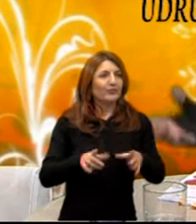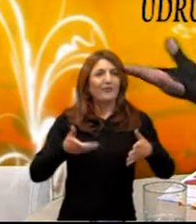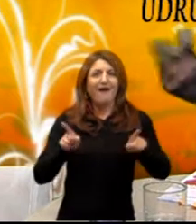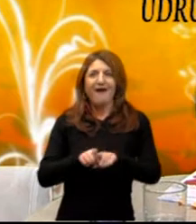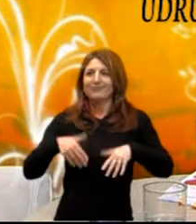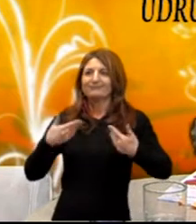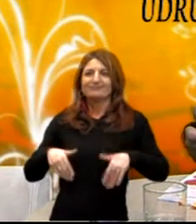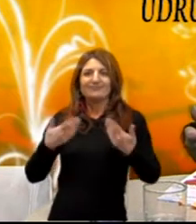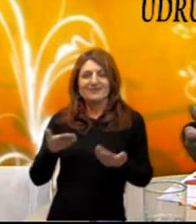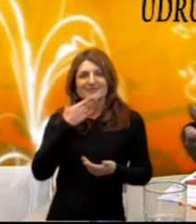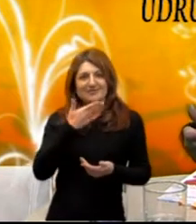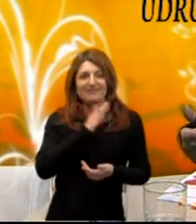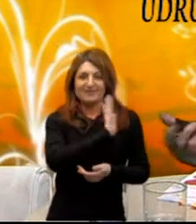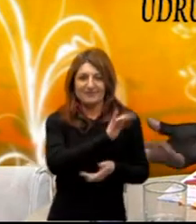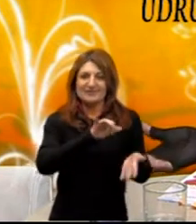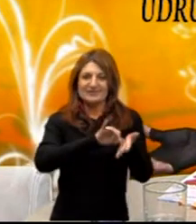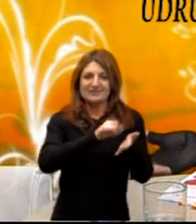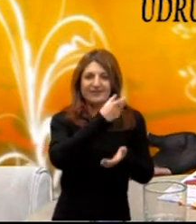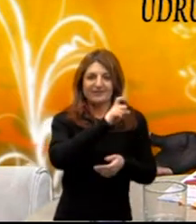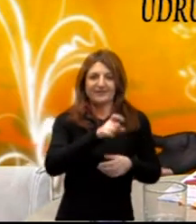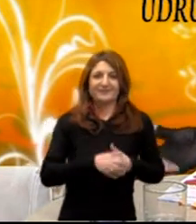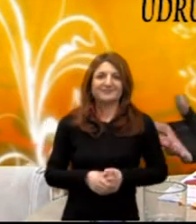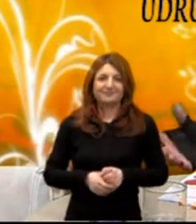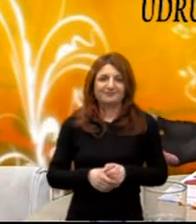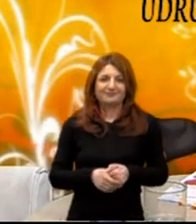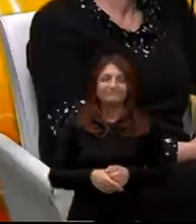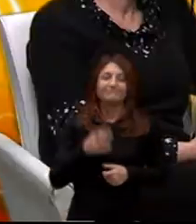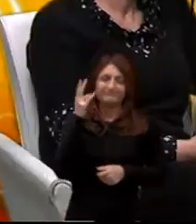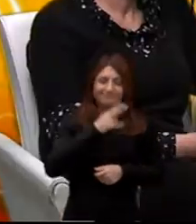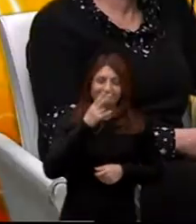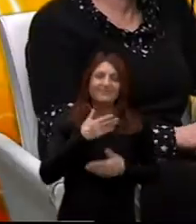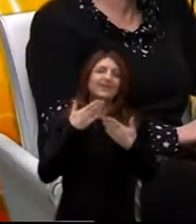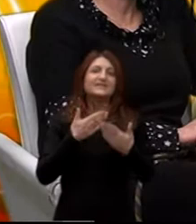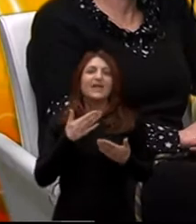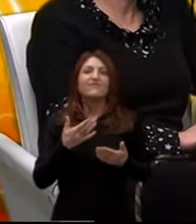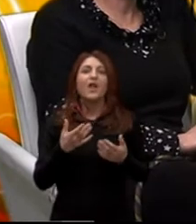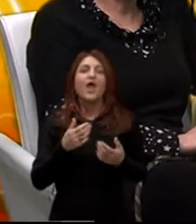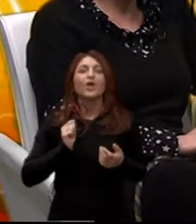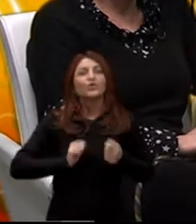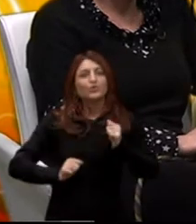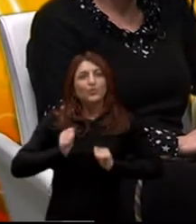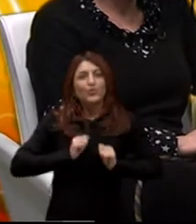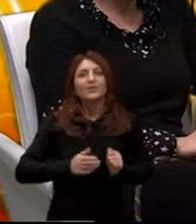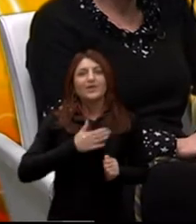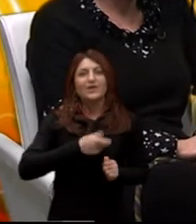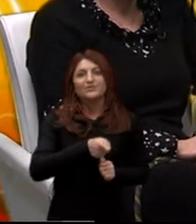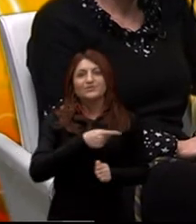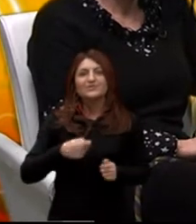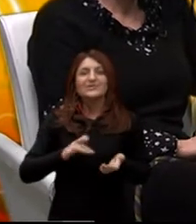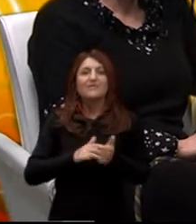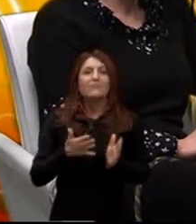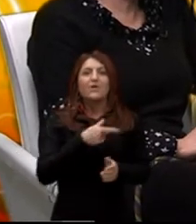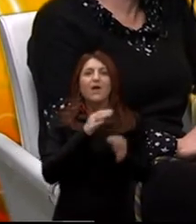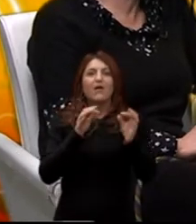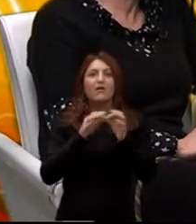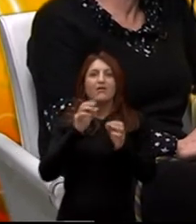čovjek. Zahvaljujući vašem centru. Evo, ja pa, zahvaljujući tako trudu svi nas koji jesmo dobro, u centru. Pa, možda, da, možda Blaženka može malo